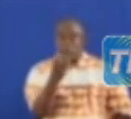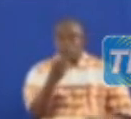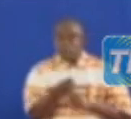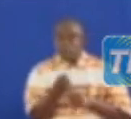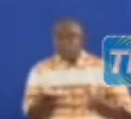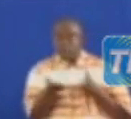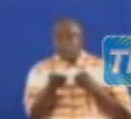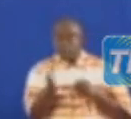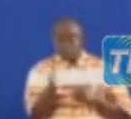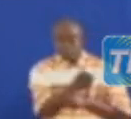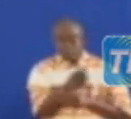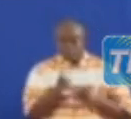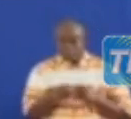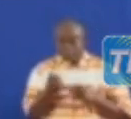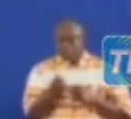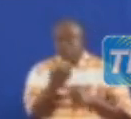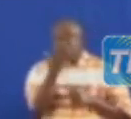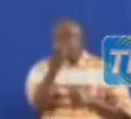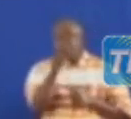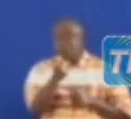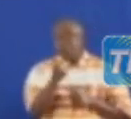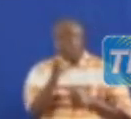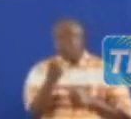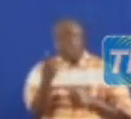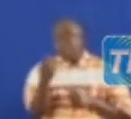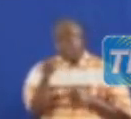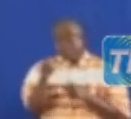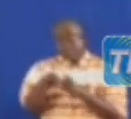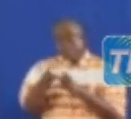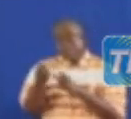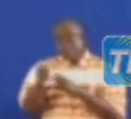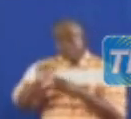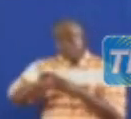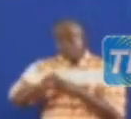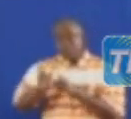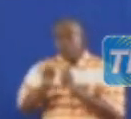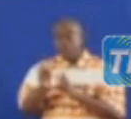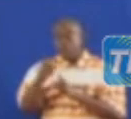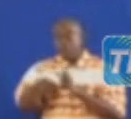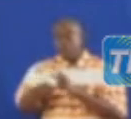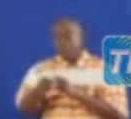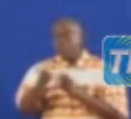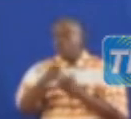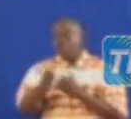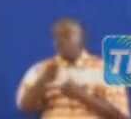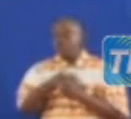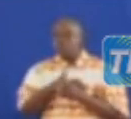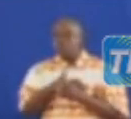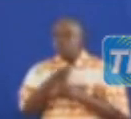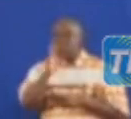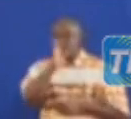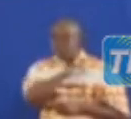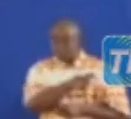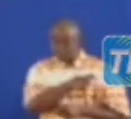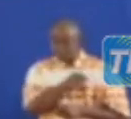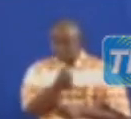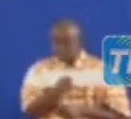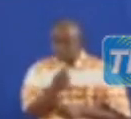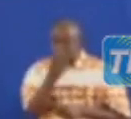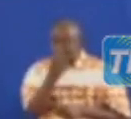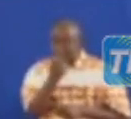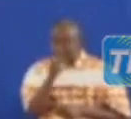maendeleo na shilingi trilioni 5.51 ni za matumizi ya kawaida yakijumuisha mishahara shilingi